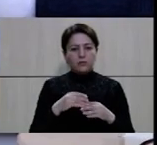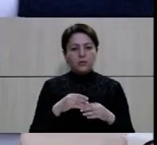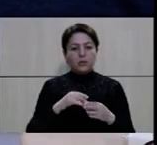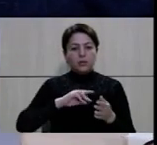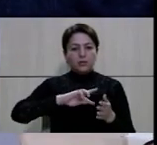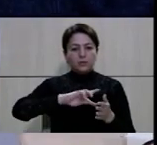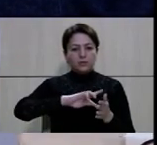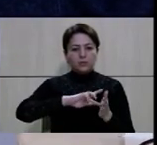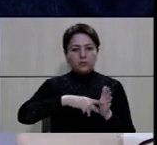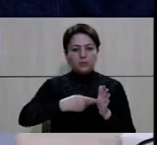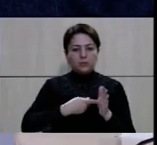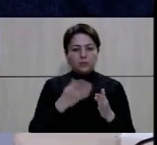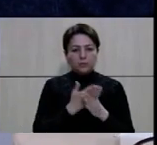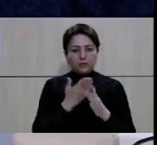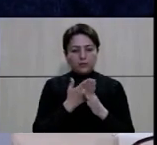simimizning qalinligi